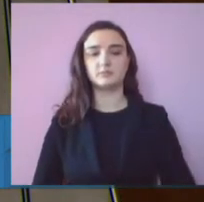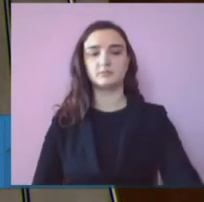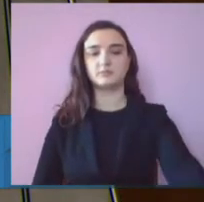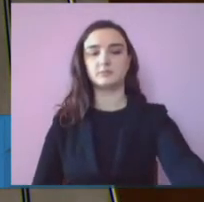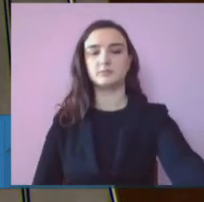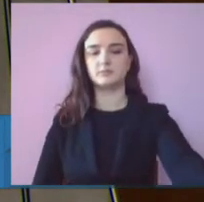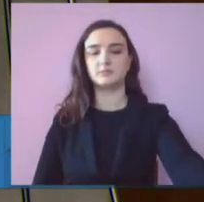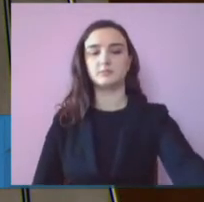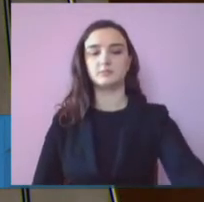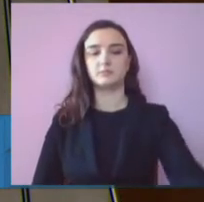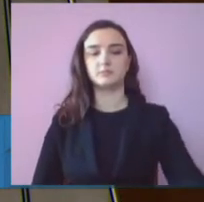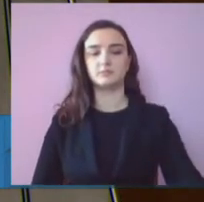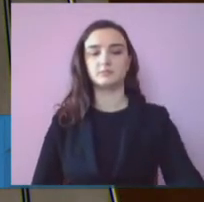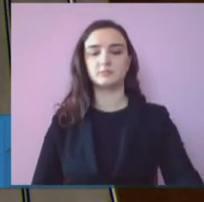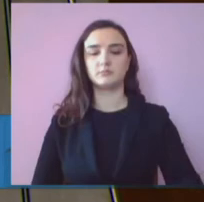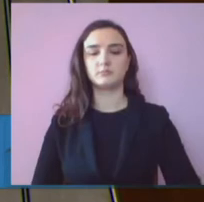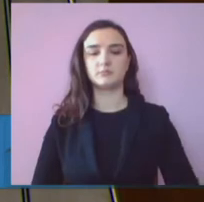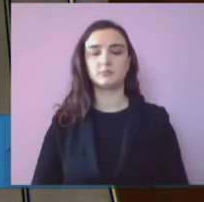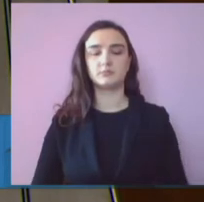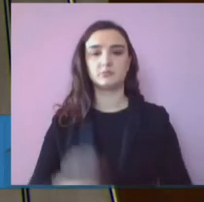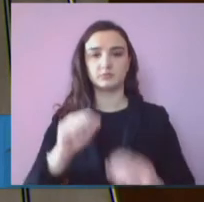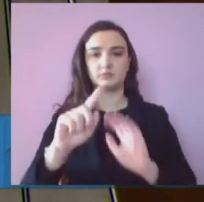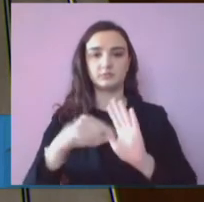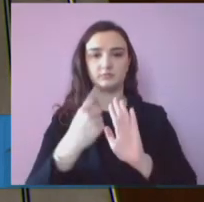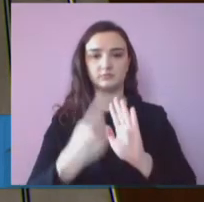ეთერში ხართ, შეგიძლიათ დასვათ შეკითხვა?